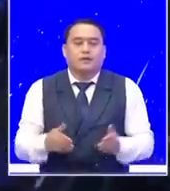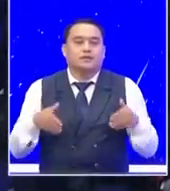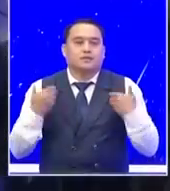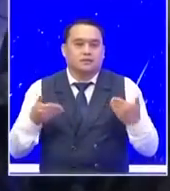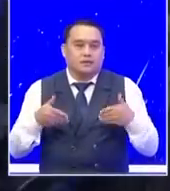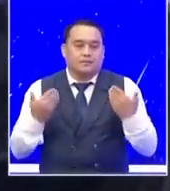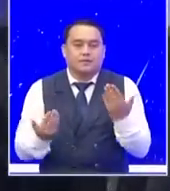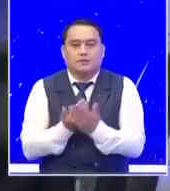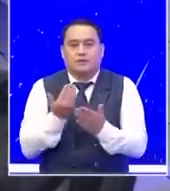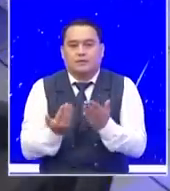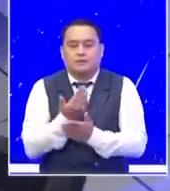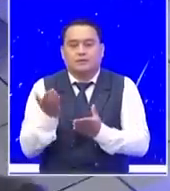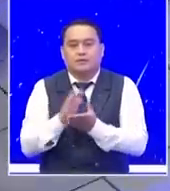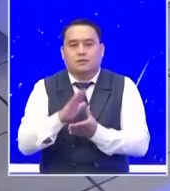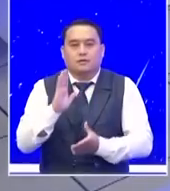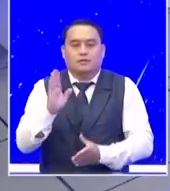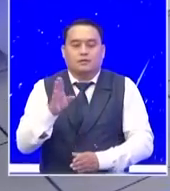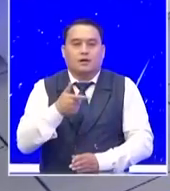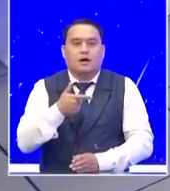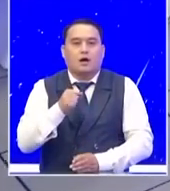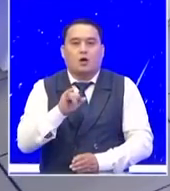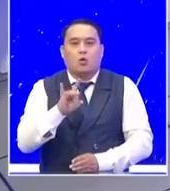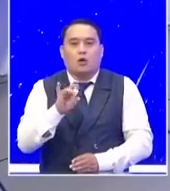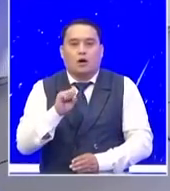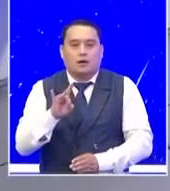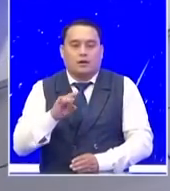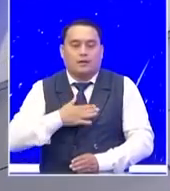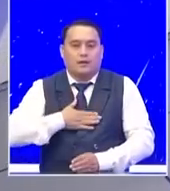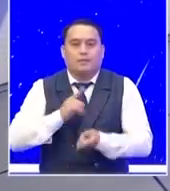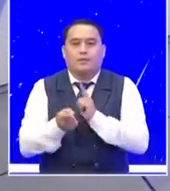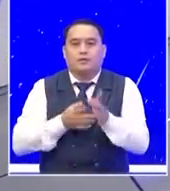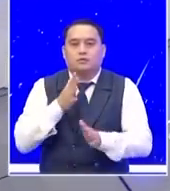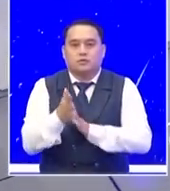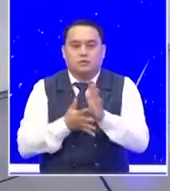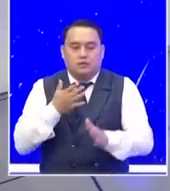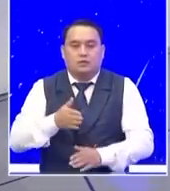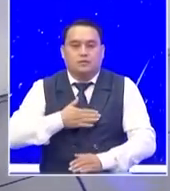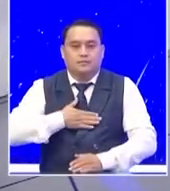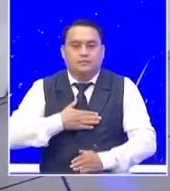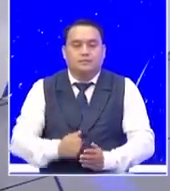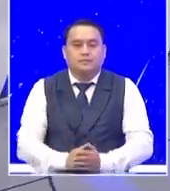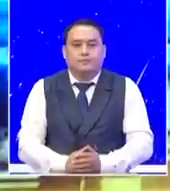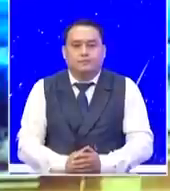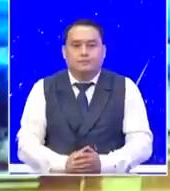Армысыздар, эфирде жаңалықтар, студияда ақпараттар легімен Гауһар Мұса, сол додамада Марат Жақсылығұлы.